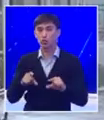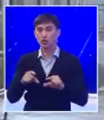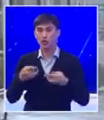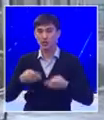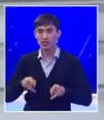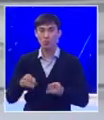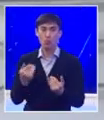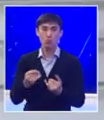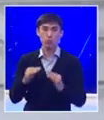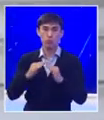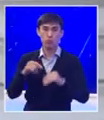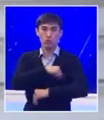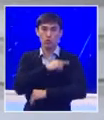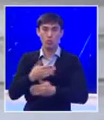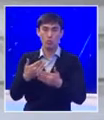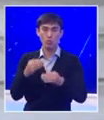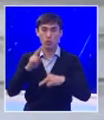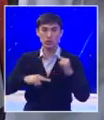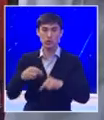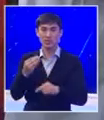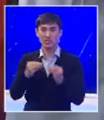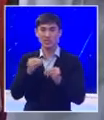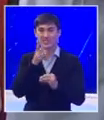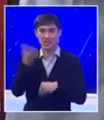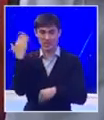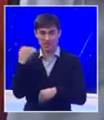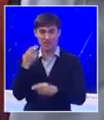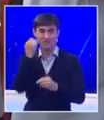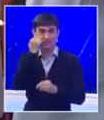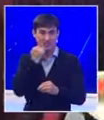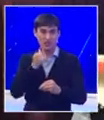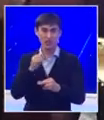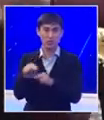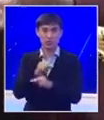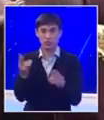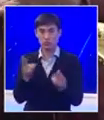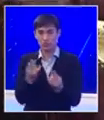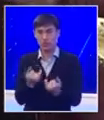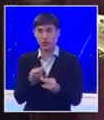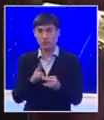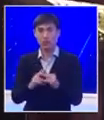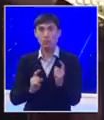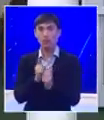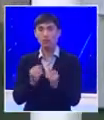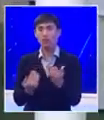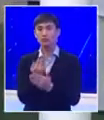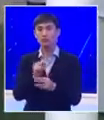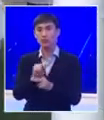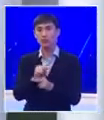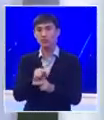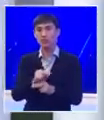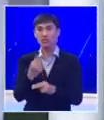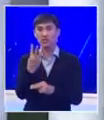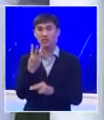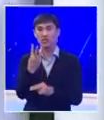построен более 10 лет назад в этом году изрядно износившиеся строения подверглась капитальному ремонту на модернизацию объектов площадью около